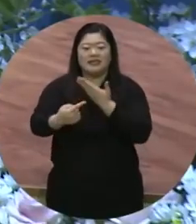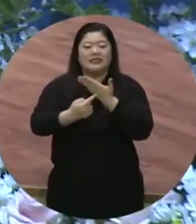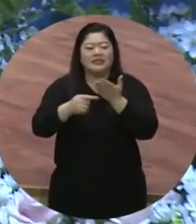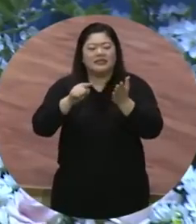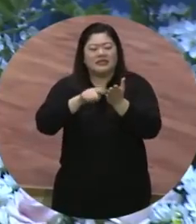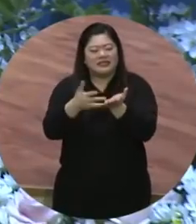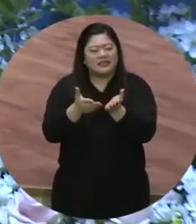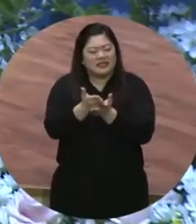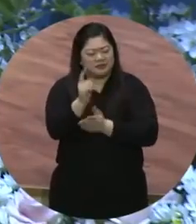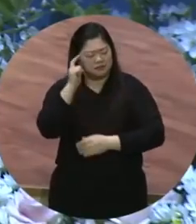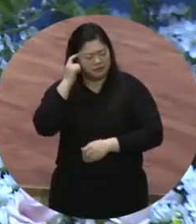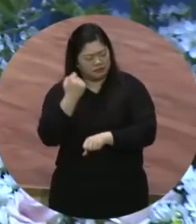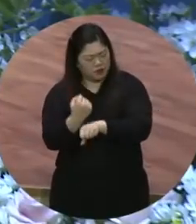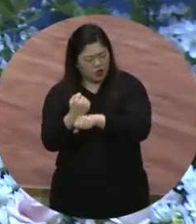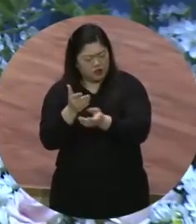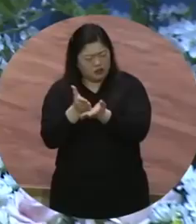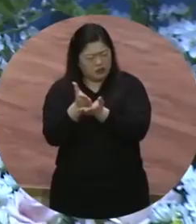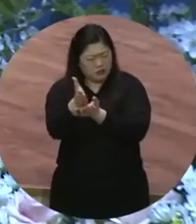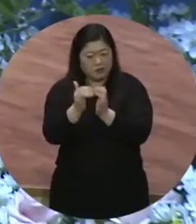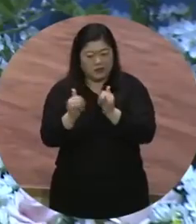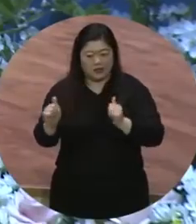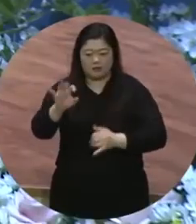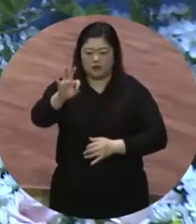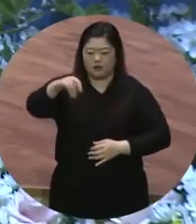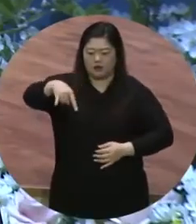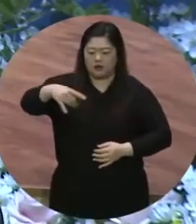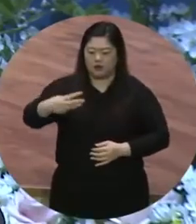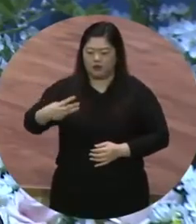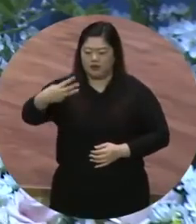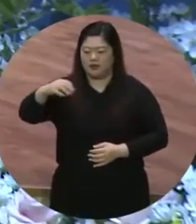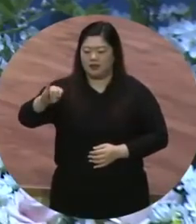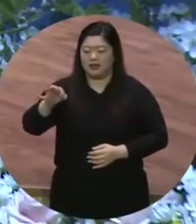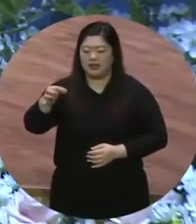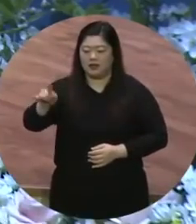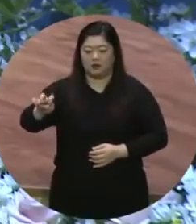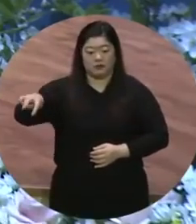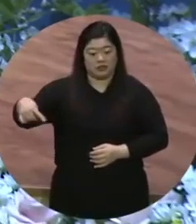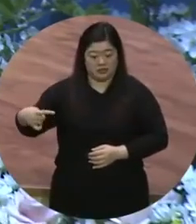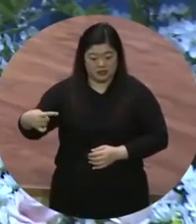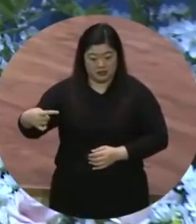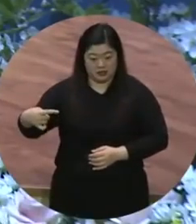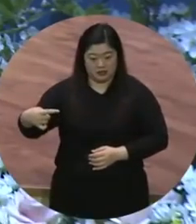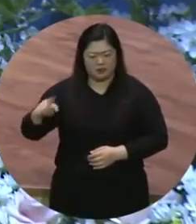철학자였던 윌리엄 제임스 하버드 대학 교수가 이런 말을 했어요.